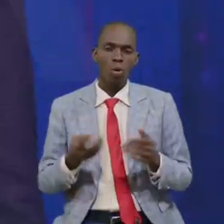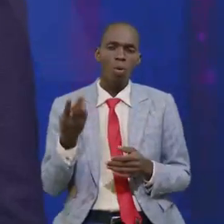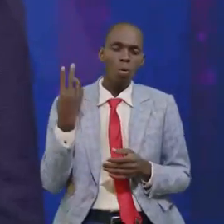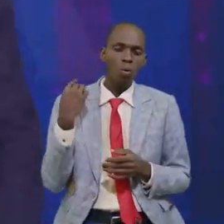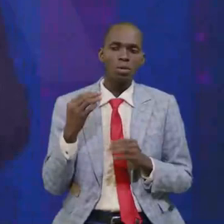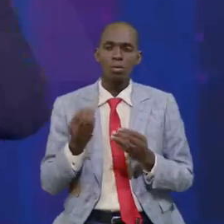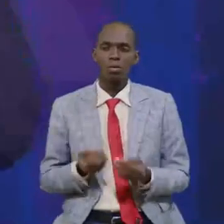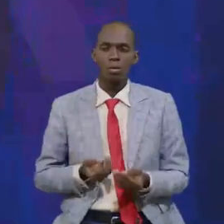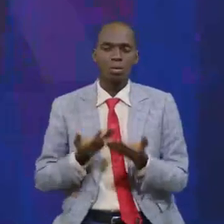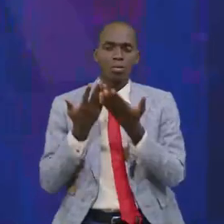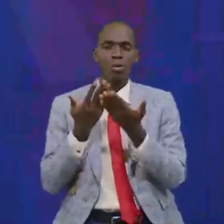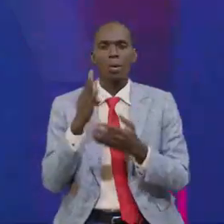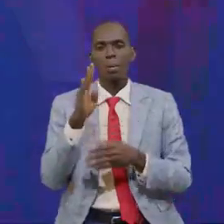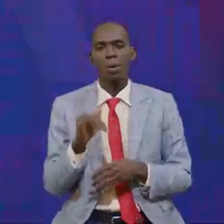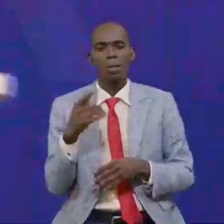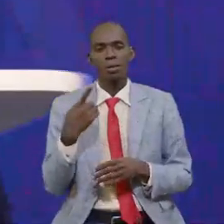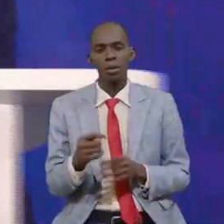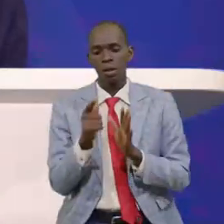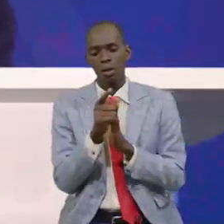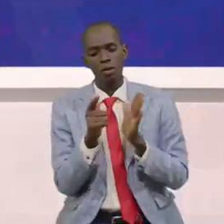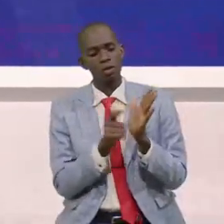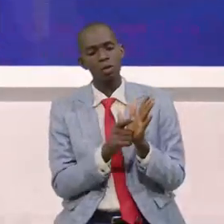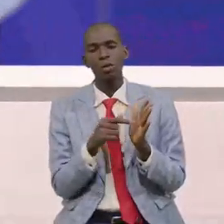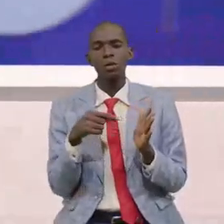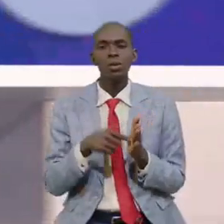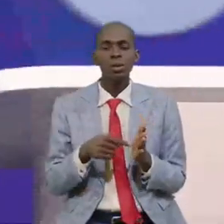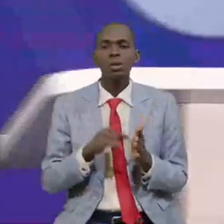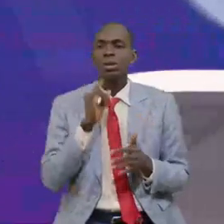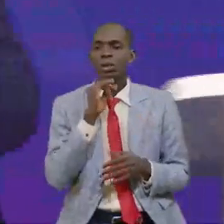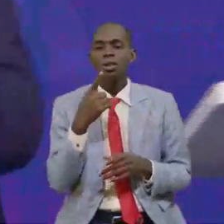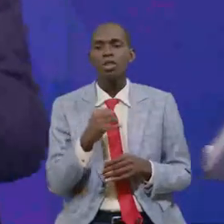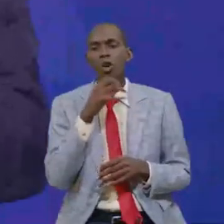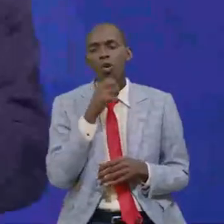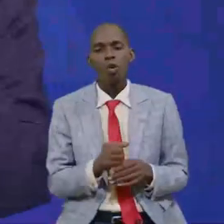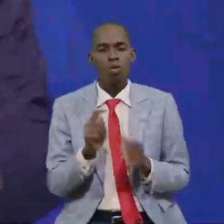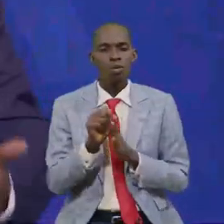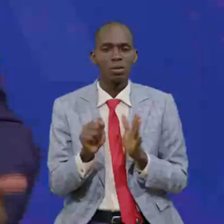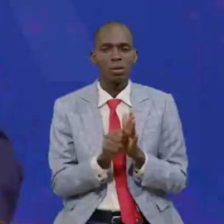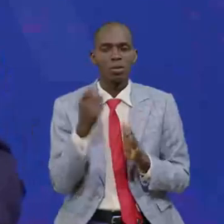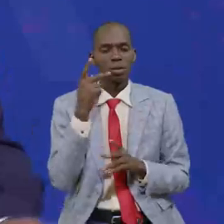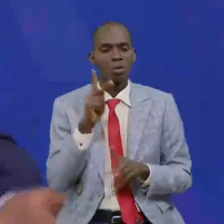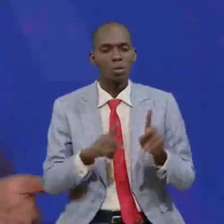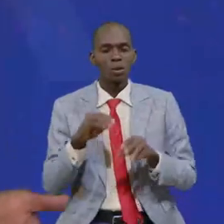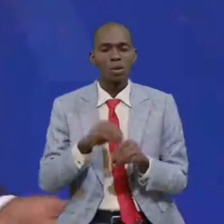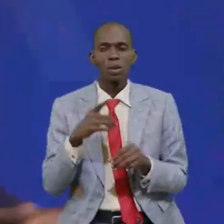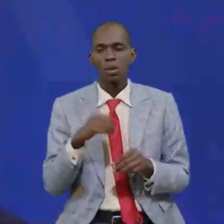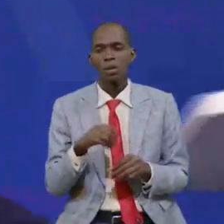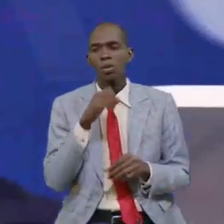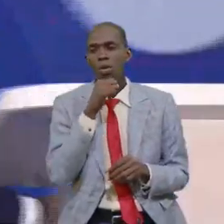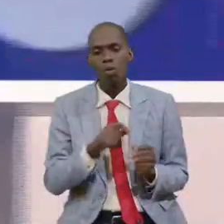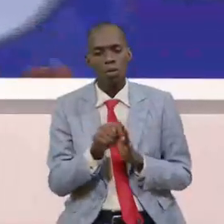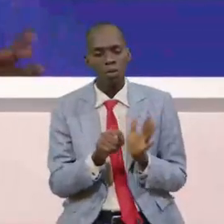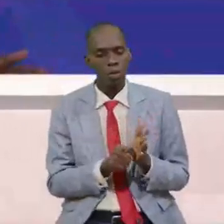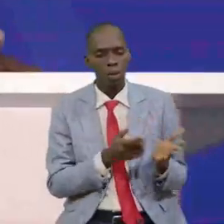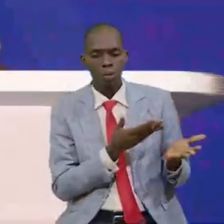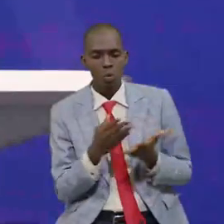Tu n'acceptes pas ce qui est offert selon la loi. Ça, c'est l'Ancien Testament. Et vous voyez, tous ces gens de l'Ancien Testament, ils apportent un